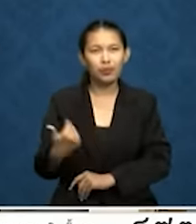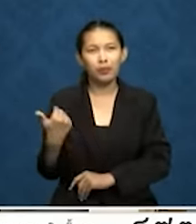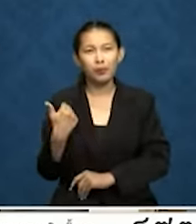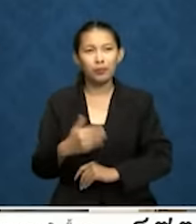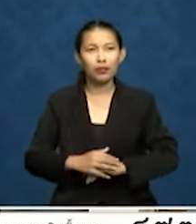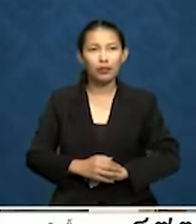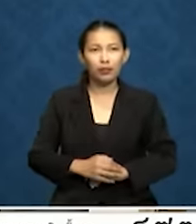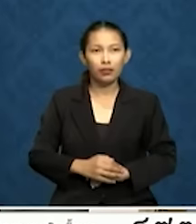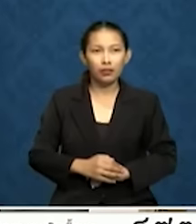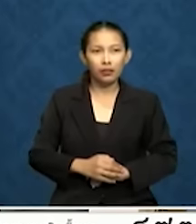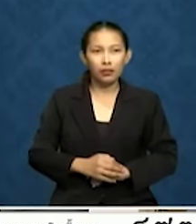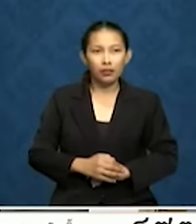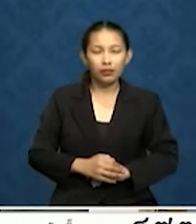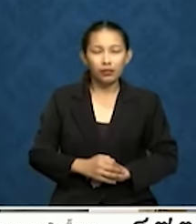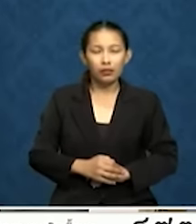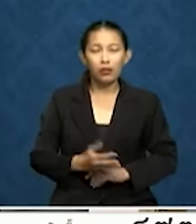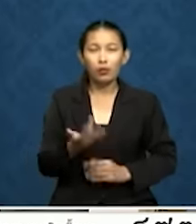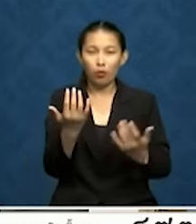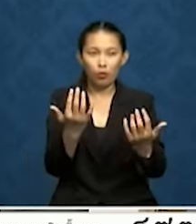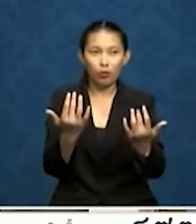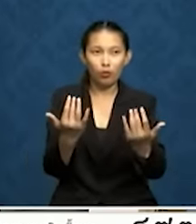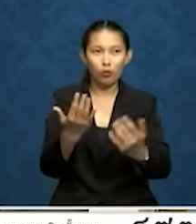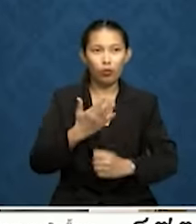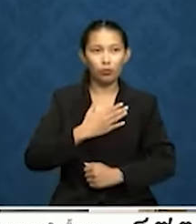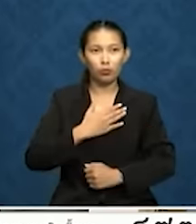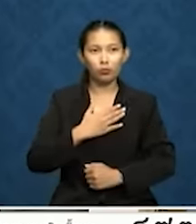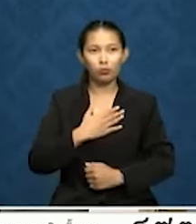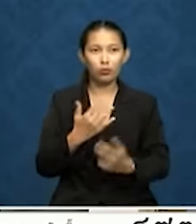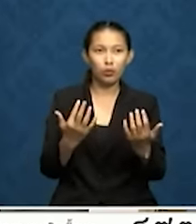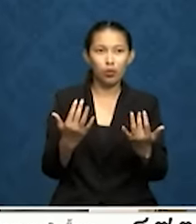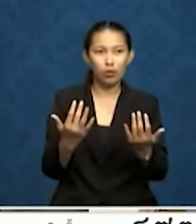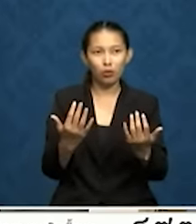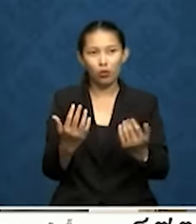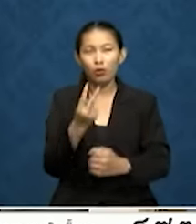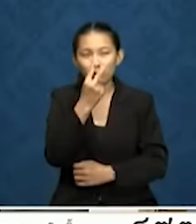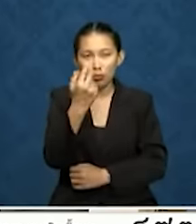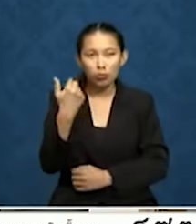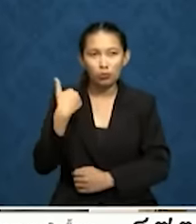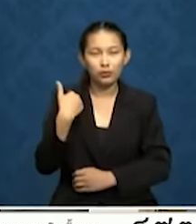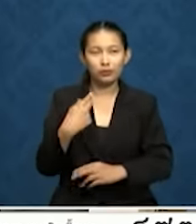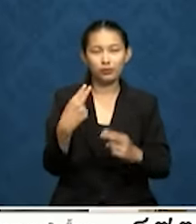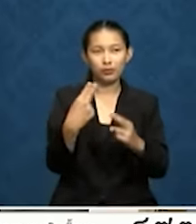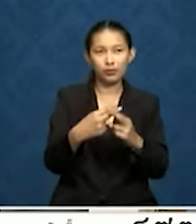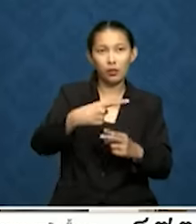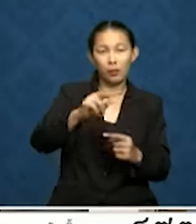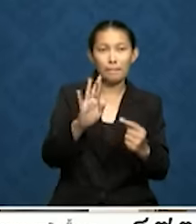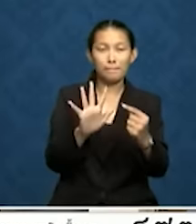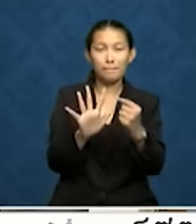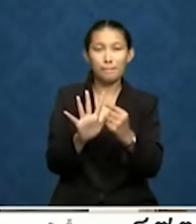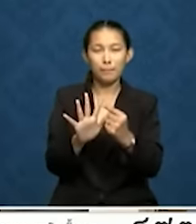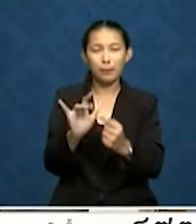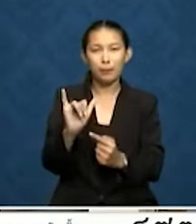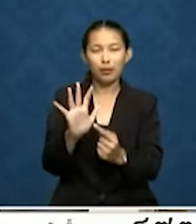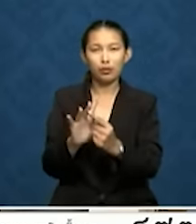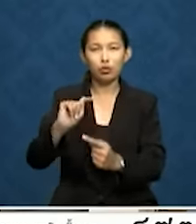านประธานคร ับ เดี๋ยวก่อนครับเดี๋ยวผมดูก็จะดูไปมีท่านประยุทธ์จะเสนอความเห็นนะครับเชิญ